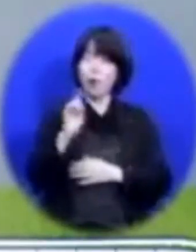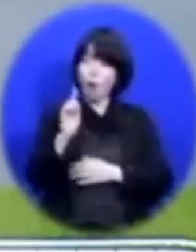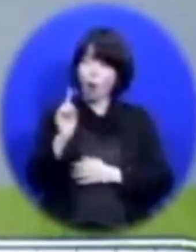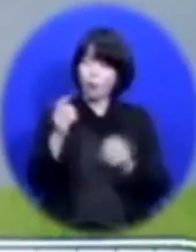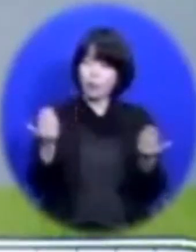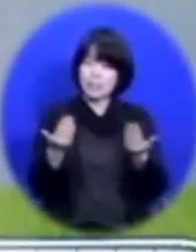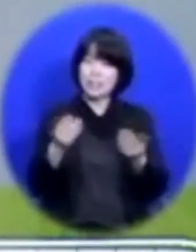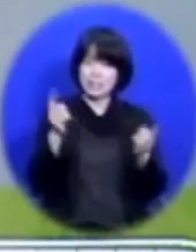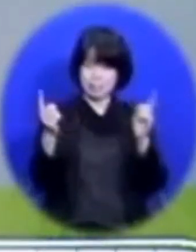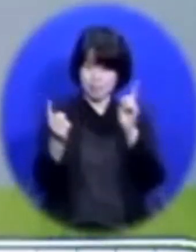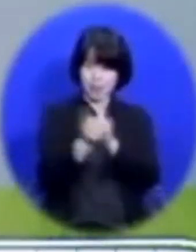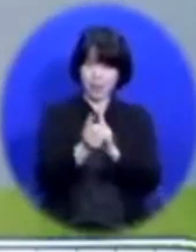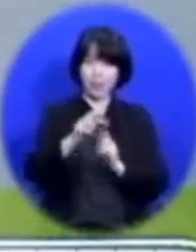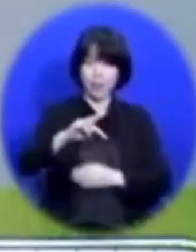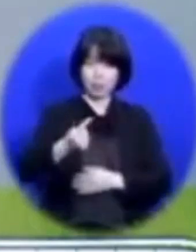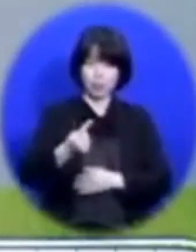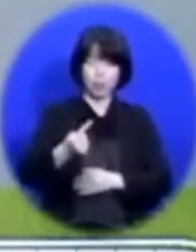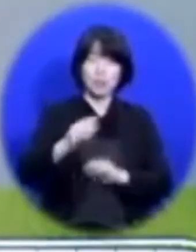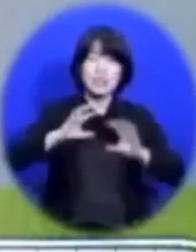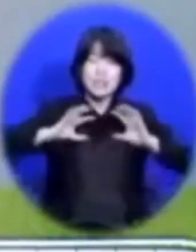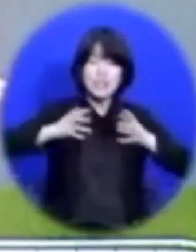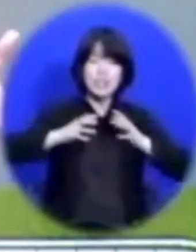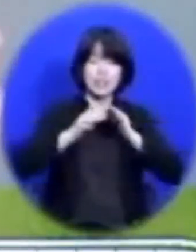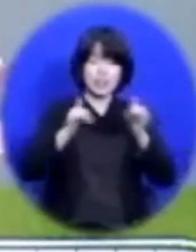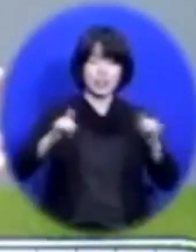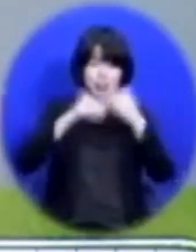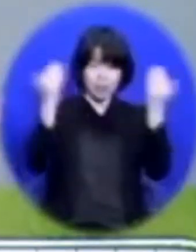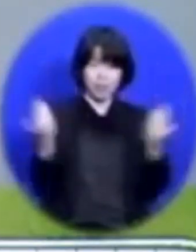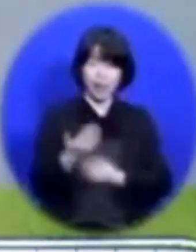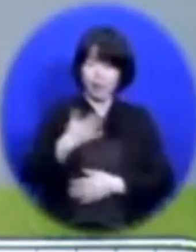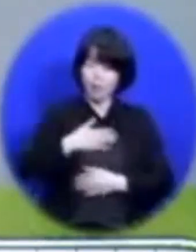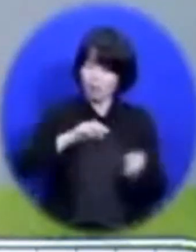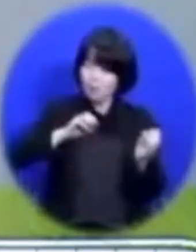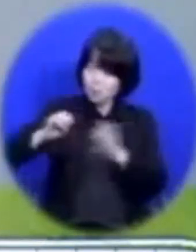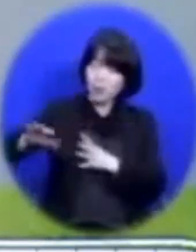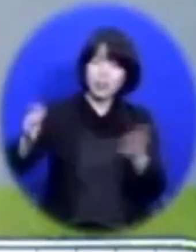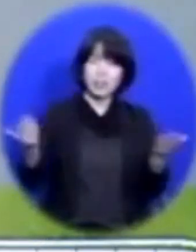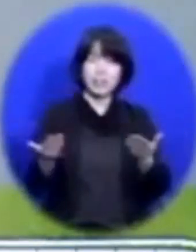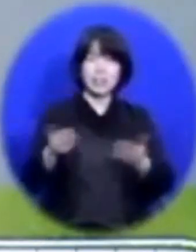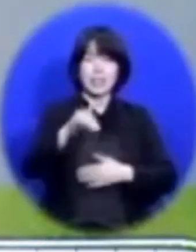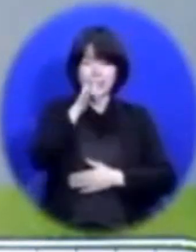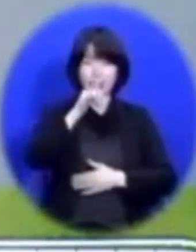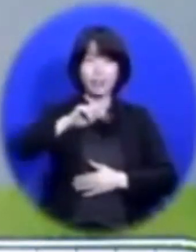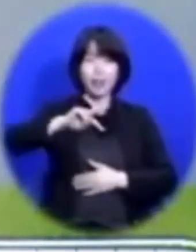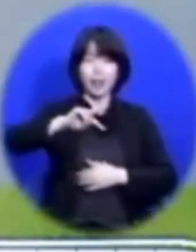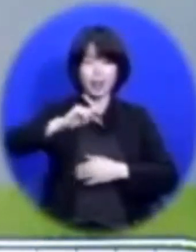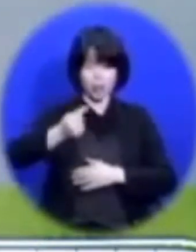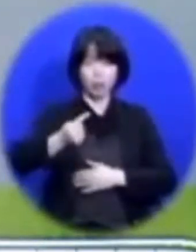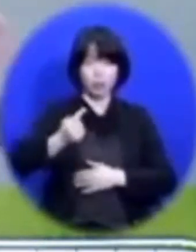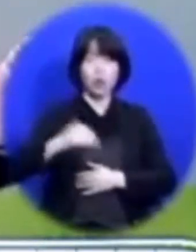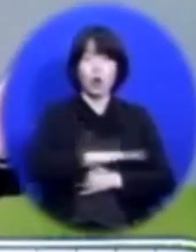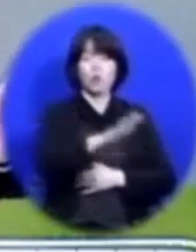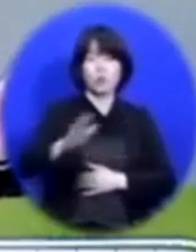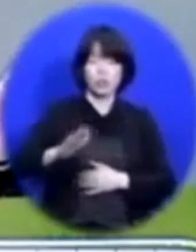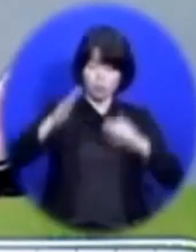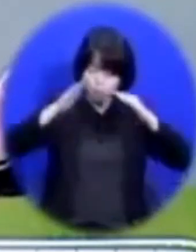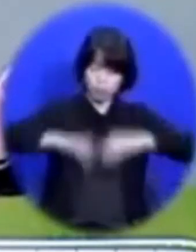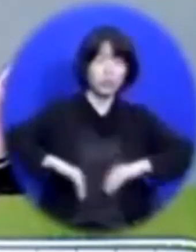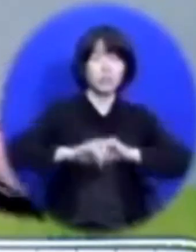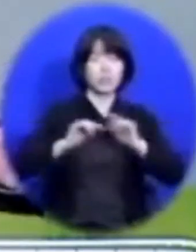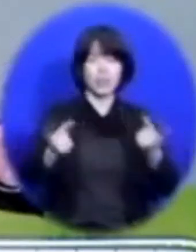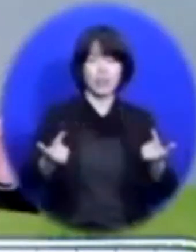어떤일이일어나든, 온세상이우리를버리더라도우리는 무너지지